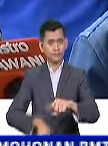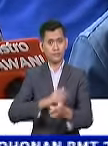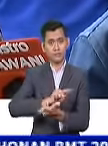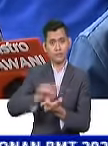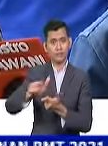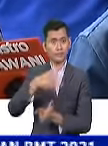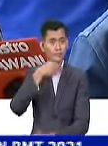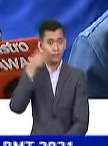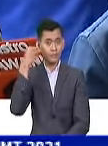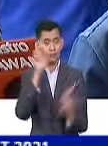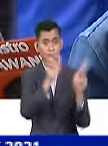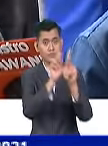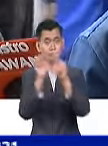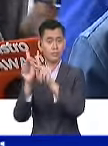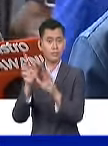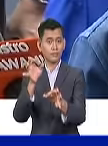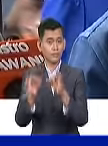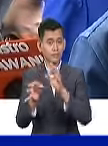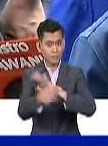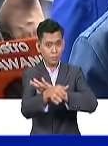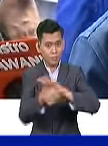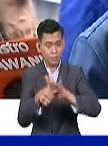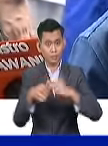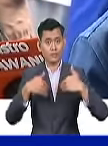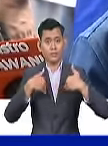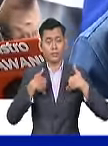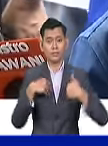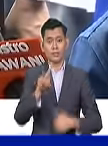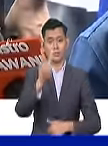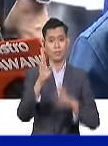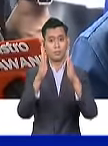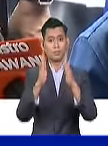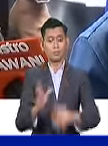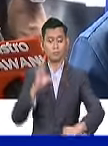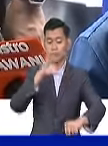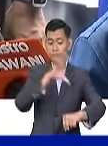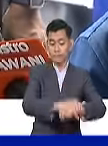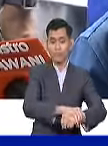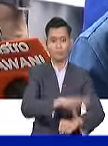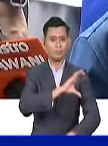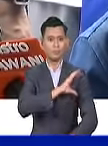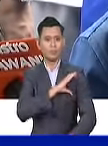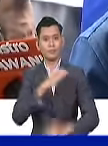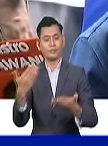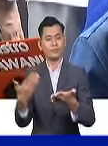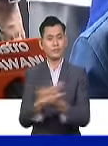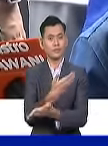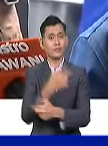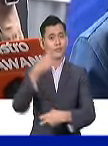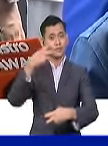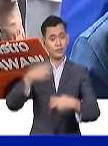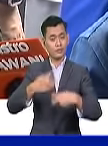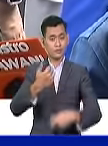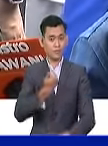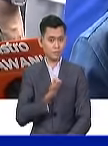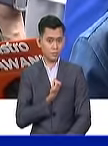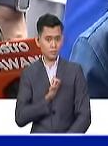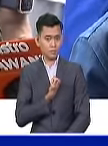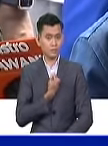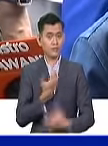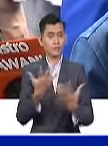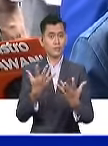kampung. Kalau curi-curi, saya fahamkan ada dua orang dah kena tahan oleh polis baru ni. Jadi, menyusahkan diri